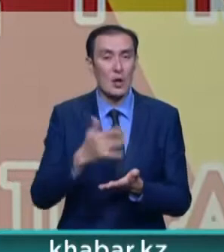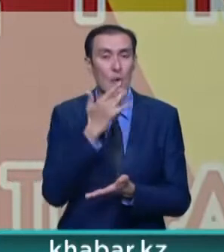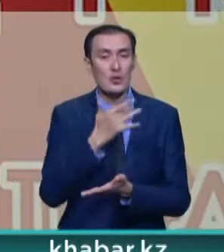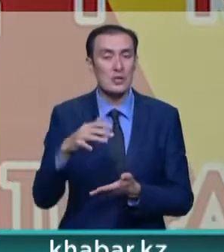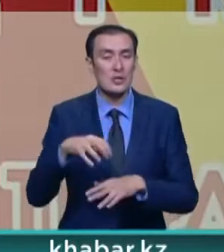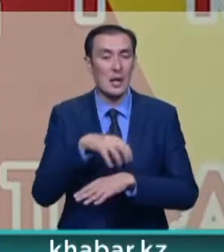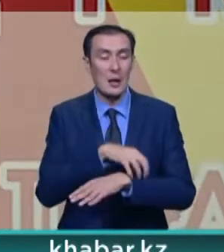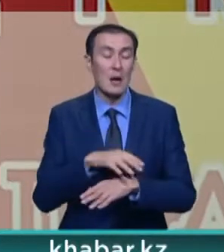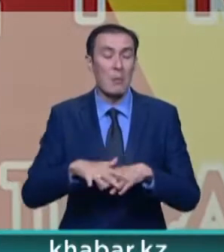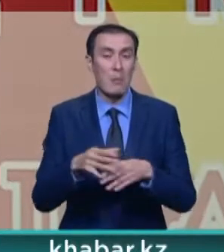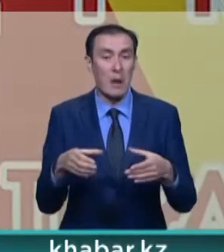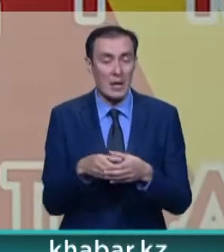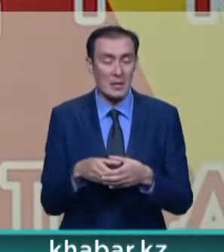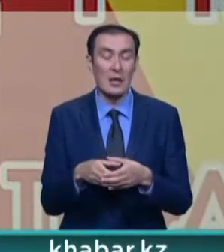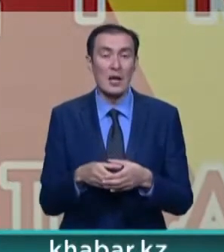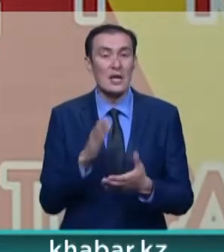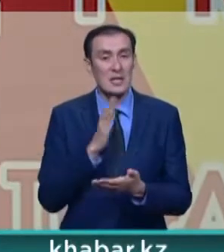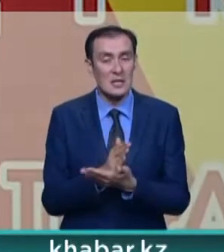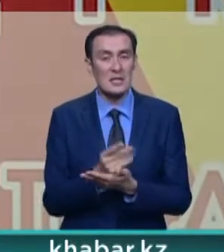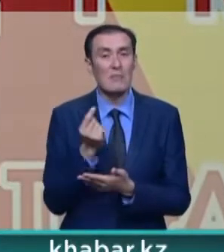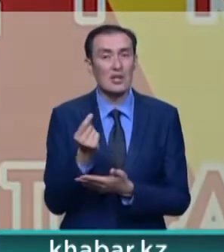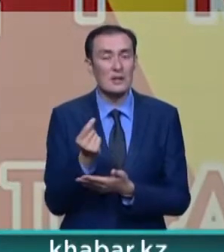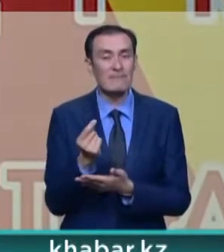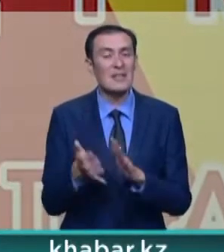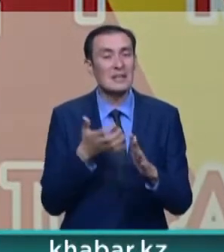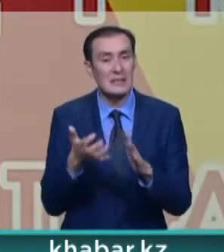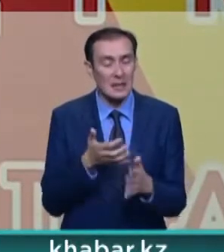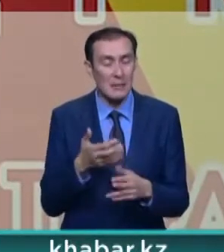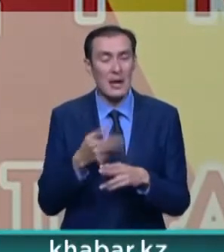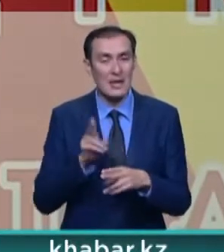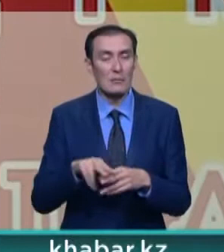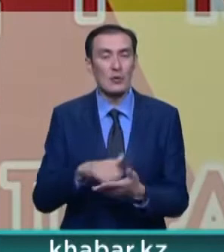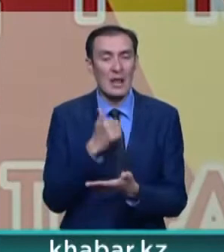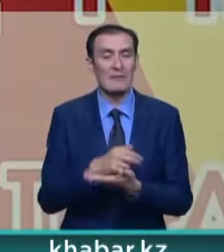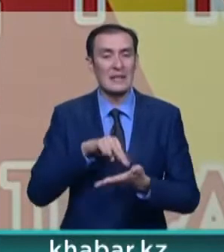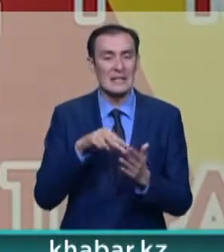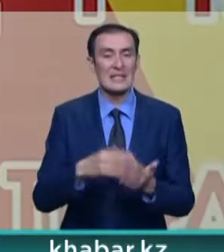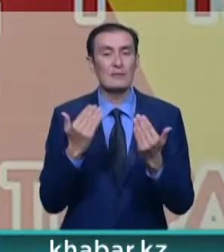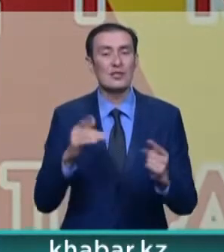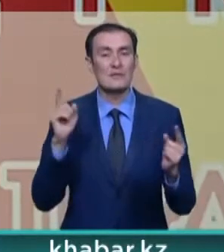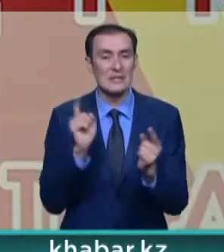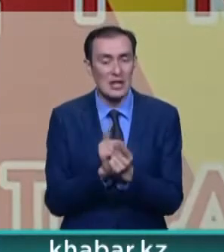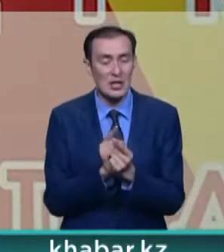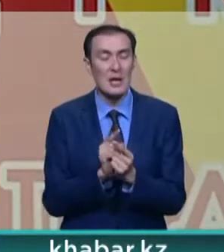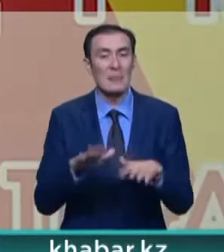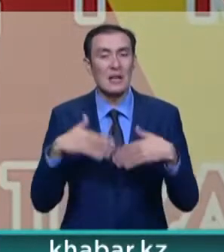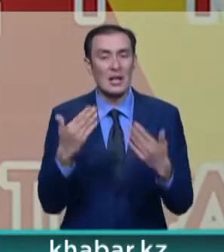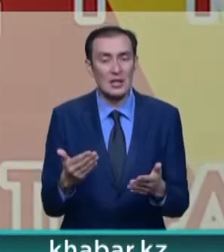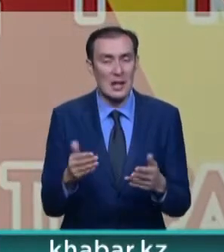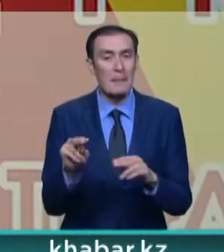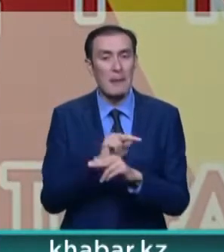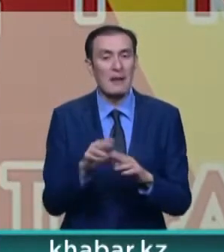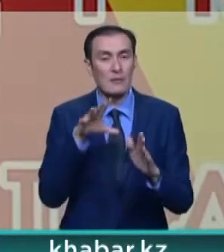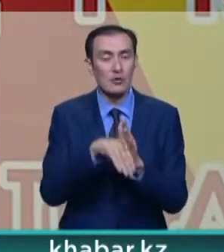Коммунистической народной партии, в нем есть небольшие упущения. Поэтому главная цель сегодняшней встречи – это инициировать пакет